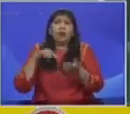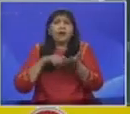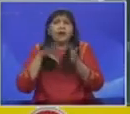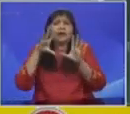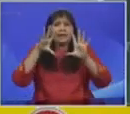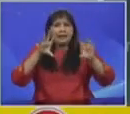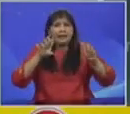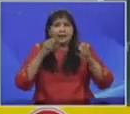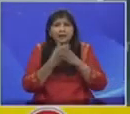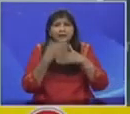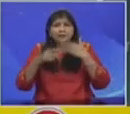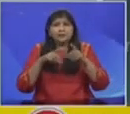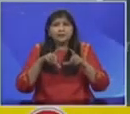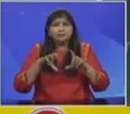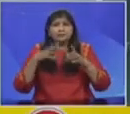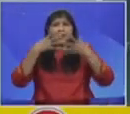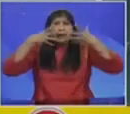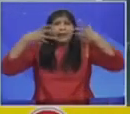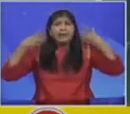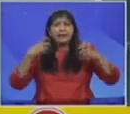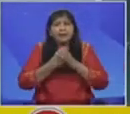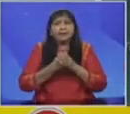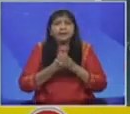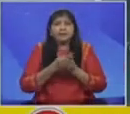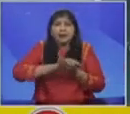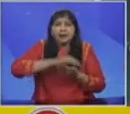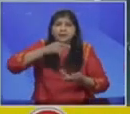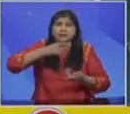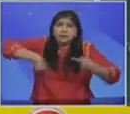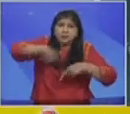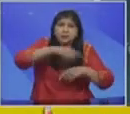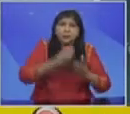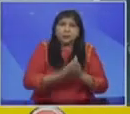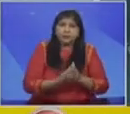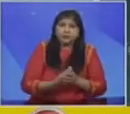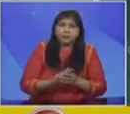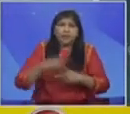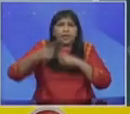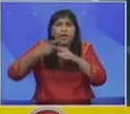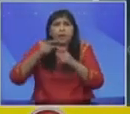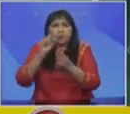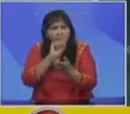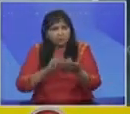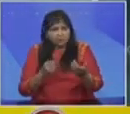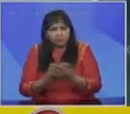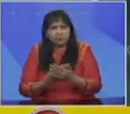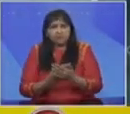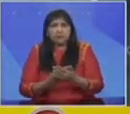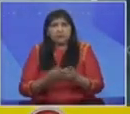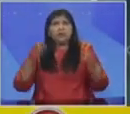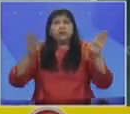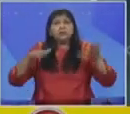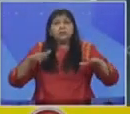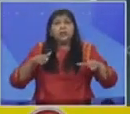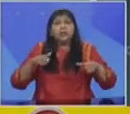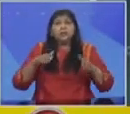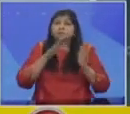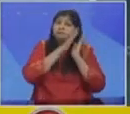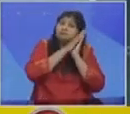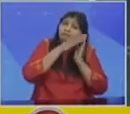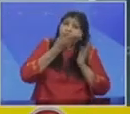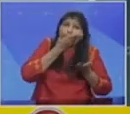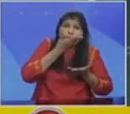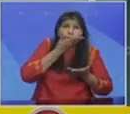एनुअल वाटरफॉल सेंसस करती आ रही है। इस सेंसस से जल पक्षियों की संख्या का पता चलता